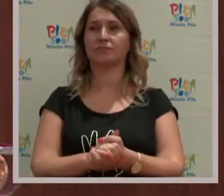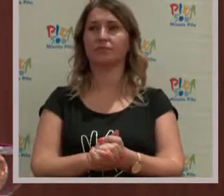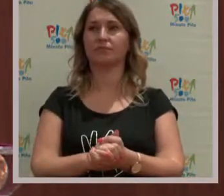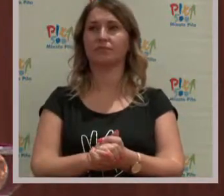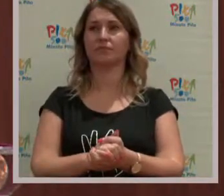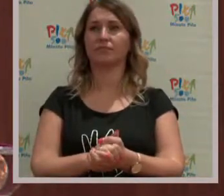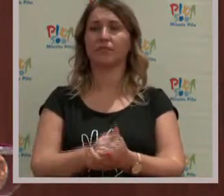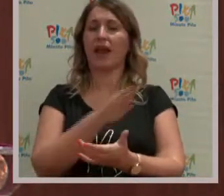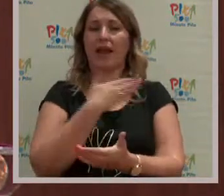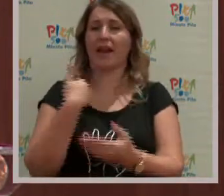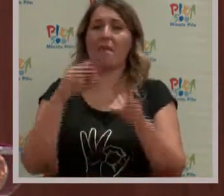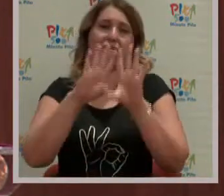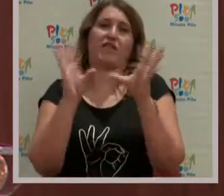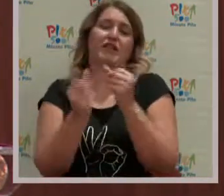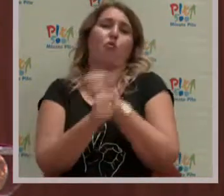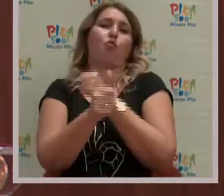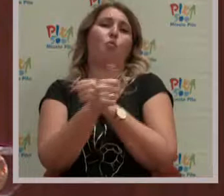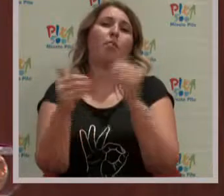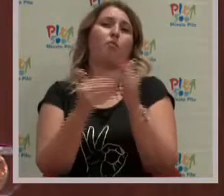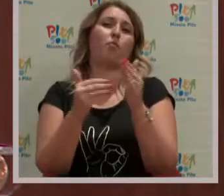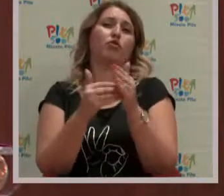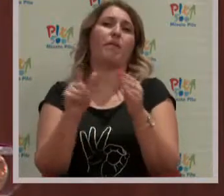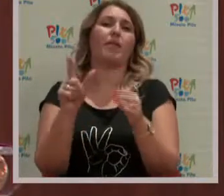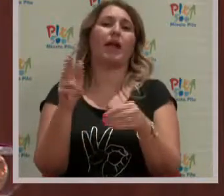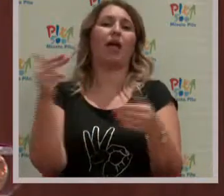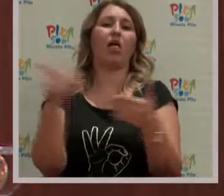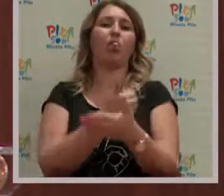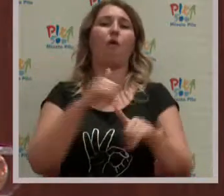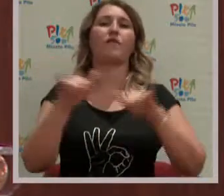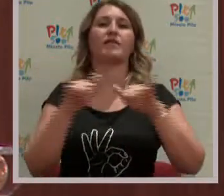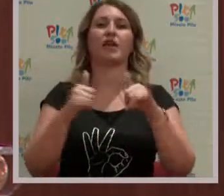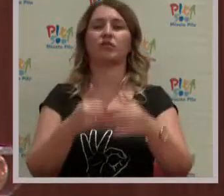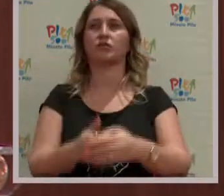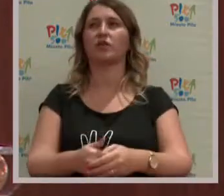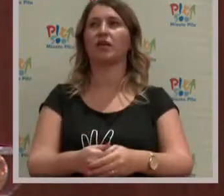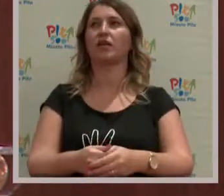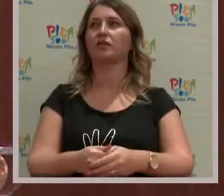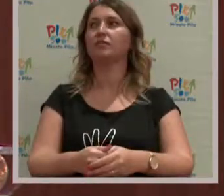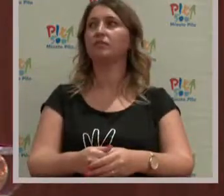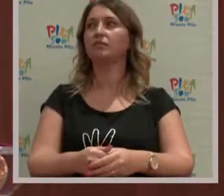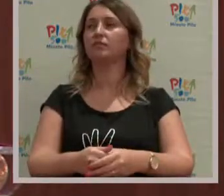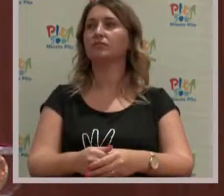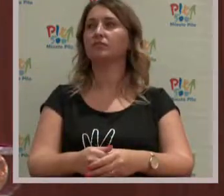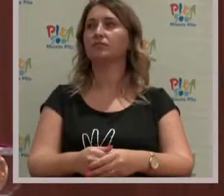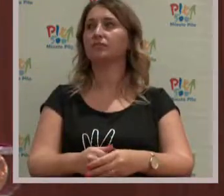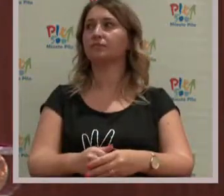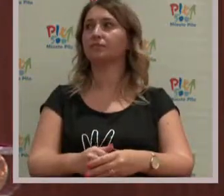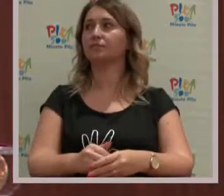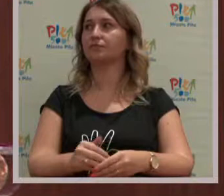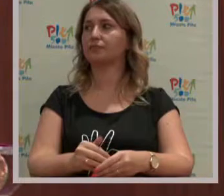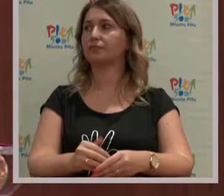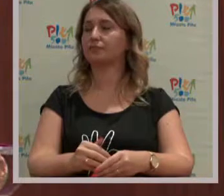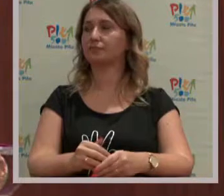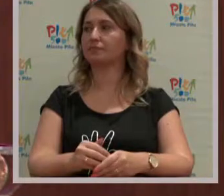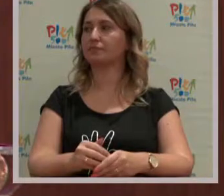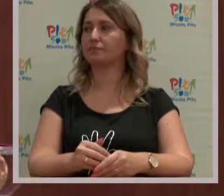kompletność. I w związku z tym pracują panowie, to jest trzech